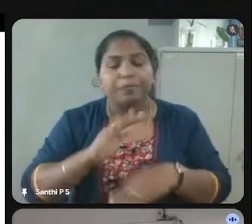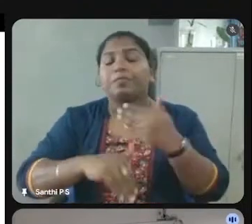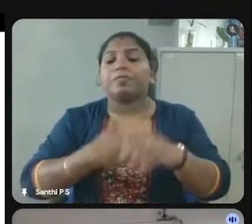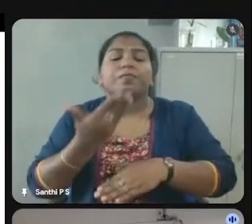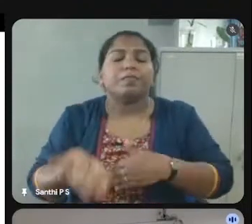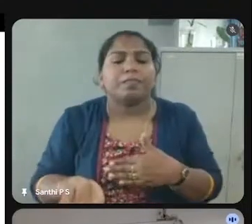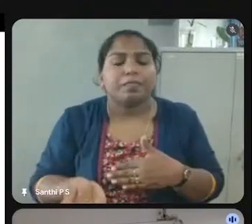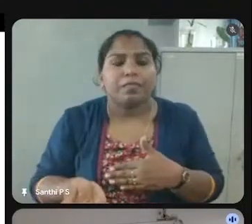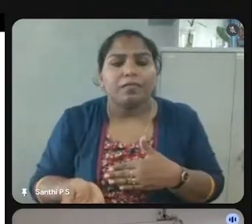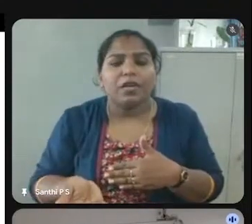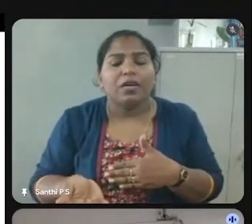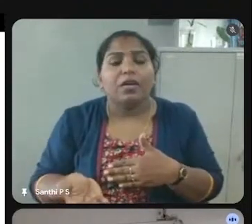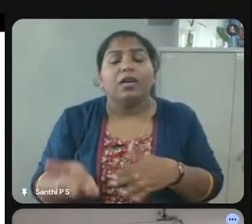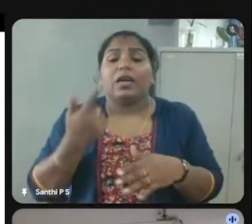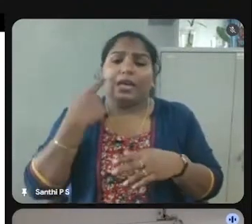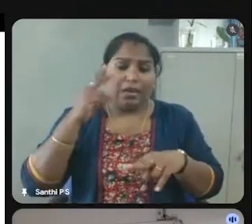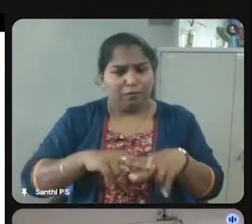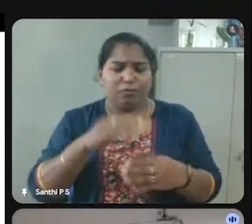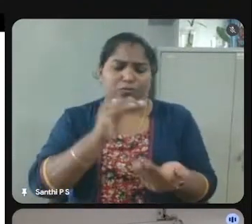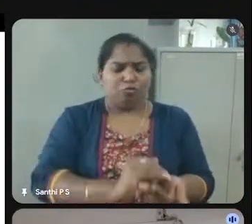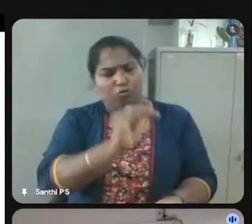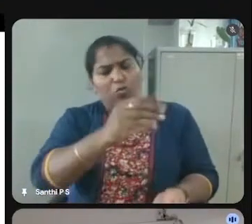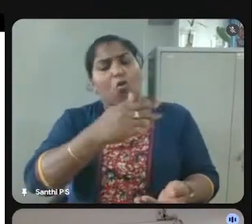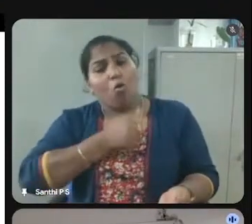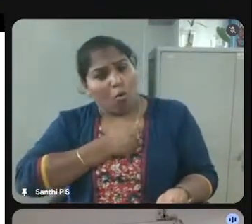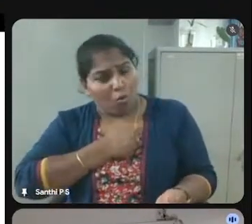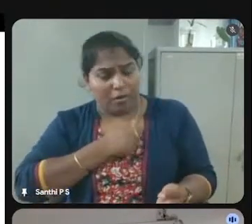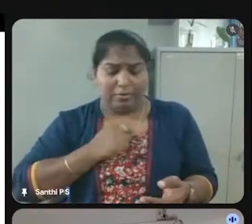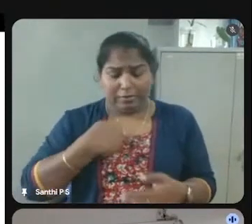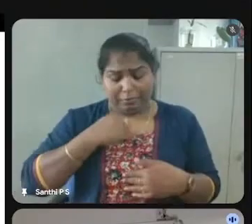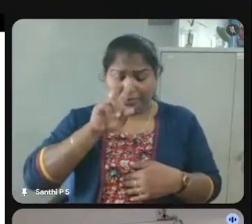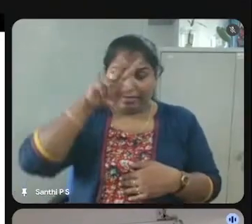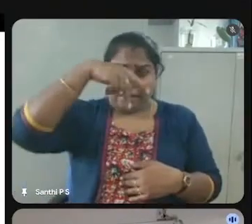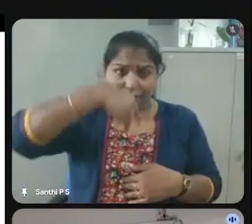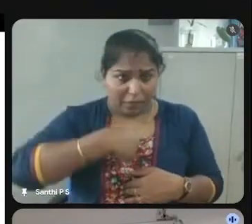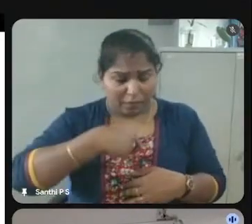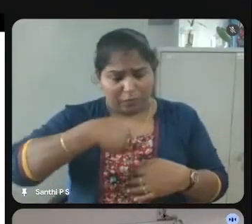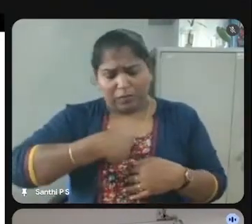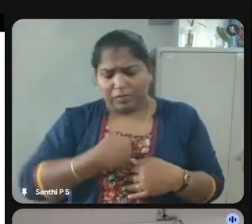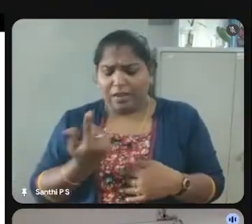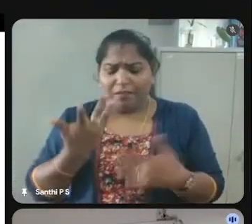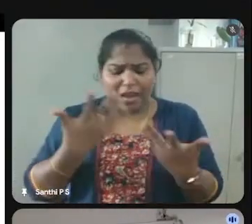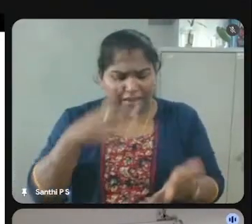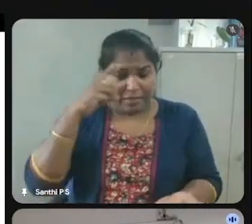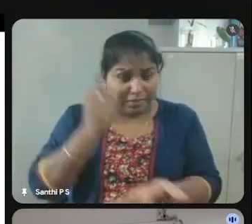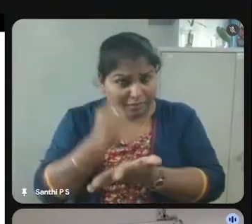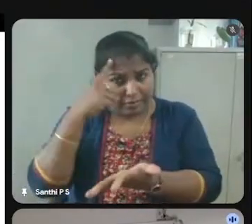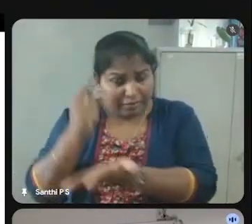അതുപോലെ കുഞ്ഞിന്റെ കാര്യത്തിലാണെന്നുണ്ടെങ്കിലും അവനവന്റെ കാര്യങ്ങളിൽ, സെൽഫായിട്ടുള്ള കാര്യങ്ങളിൽ ഡിസിഷൻ എടുക്കാൻ,